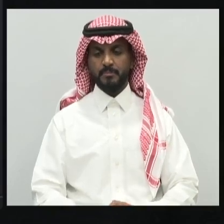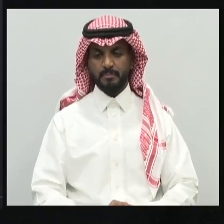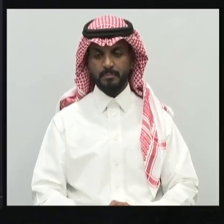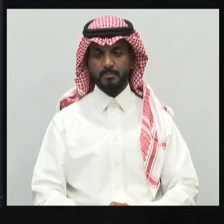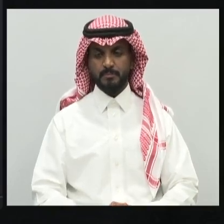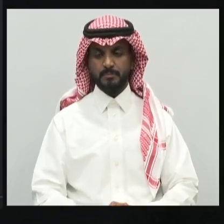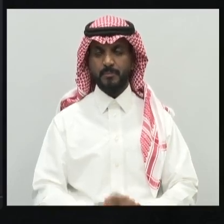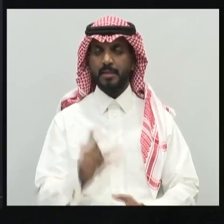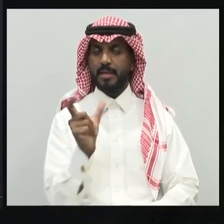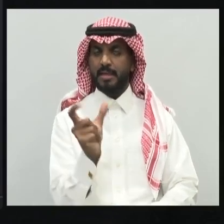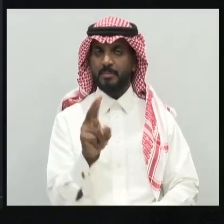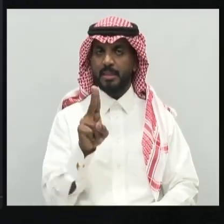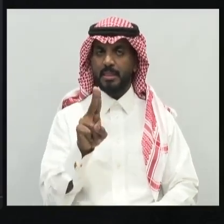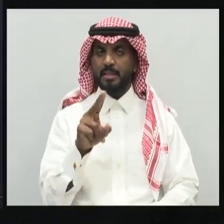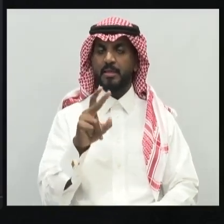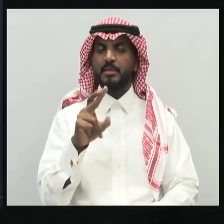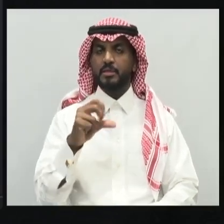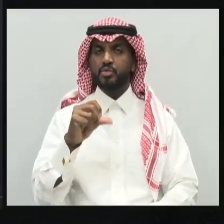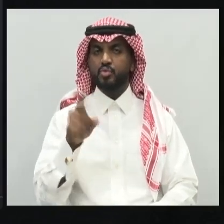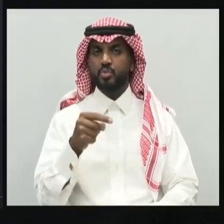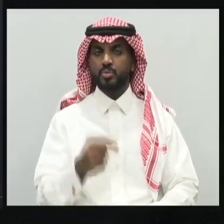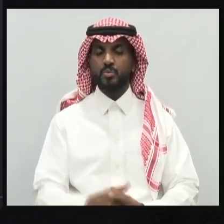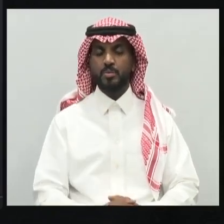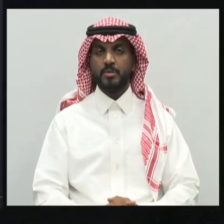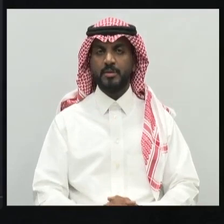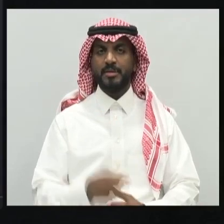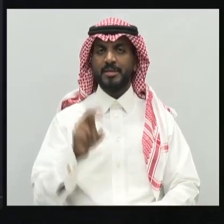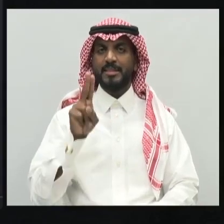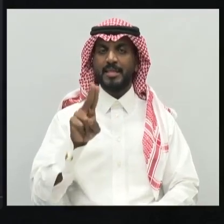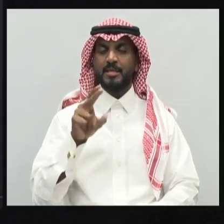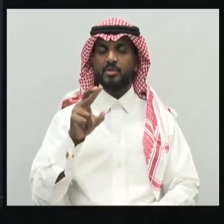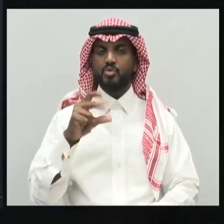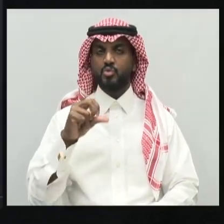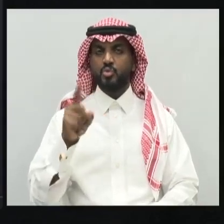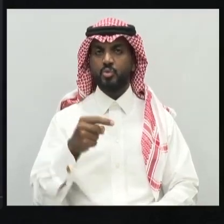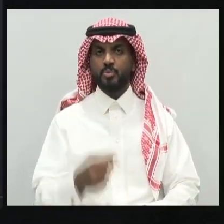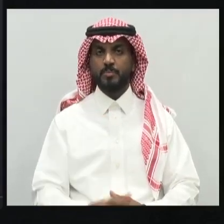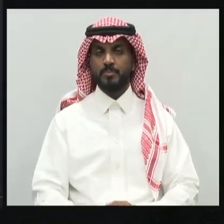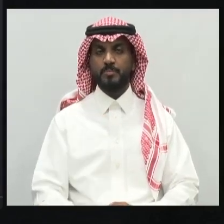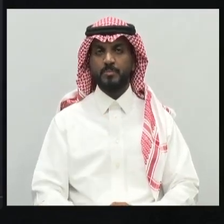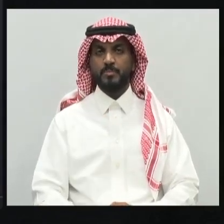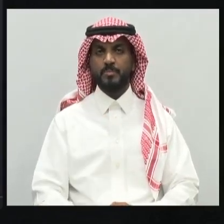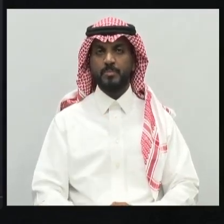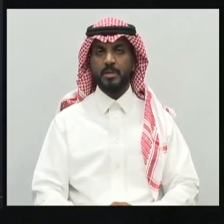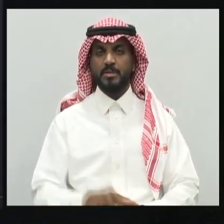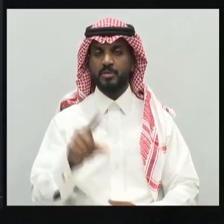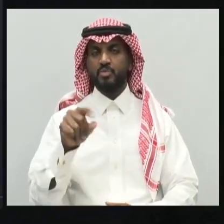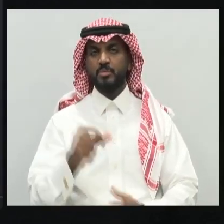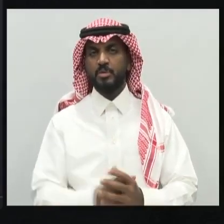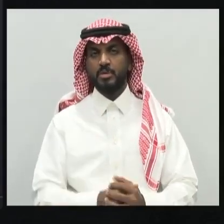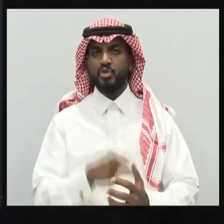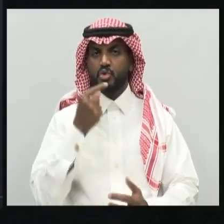نعم كلمه تزور هيكتب احسنتم اكملوا احسنتم صوت